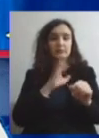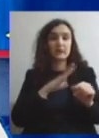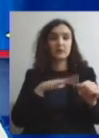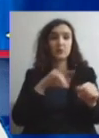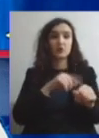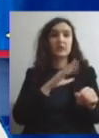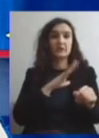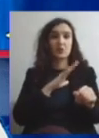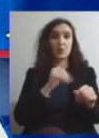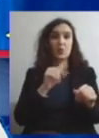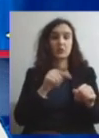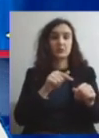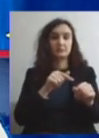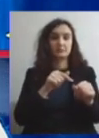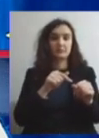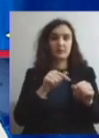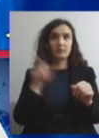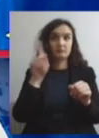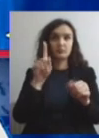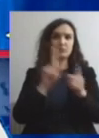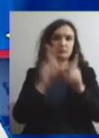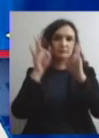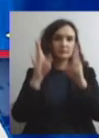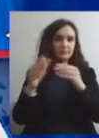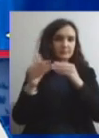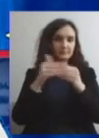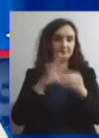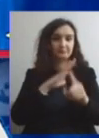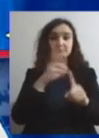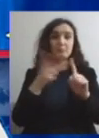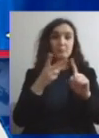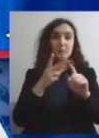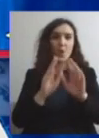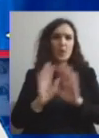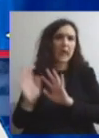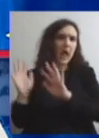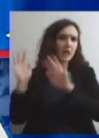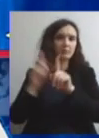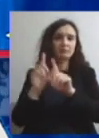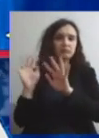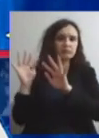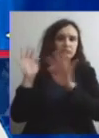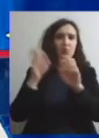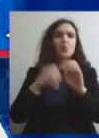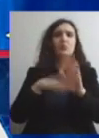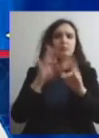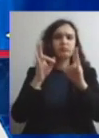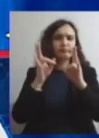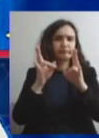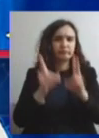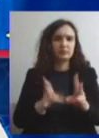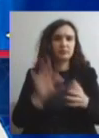როგორც სამიზნე და სამაგალითო ქვეყნები, ამ ქვეყნებში განვითარდა მეორე ტალღა, რომელიც ბევრად უფრო დრამატული აღმოჩნდა,